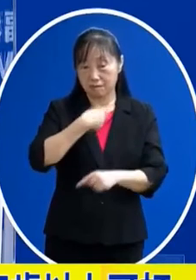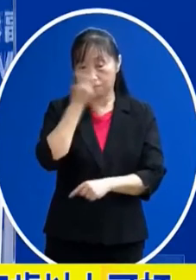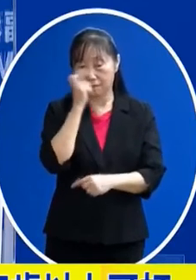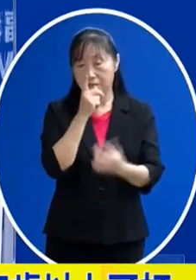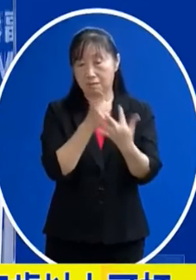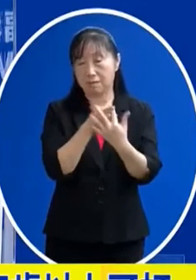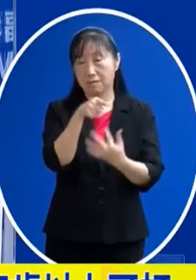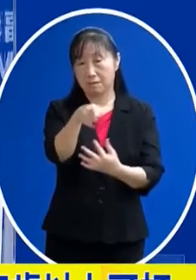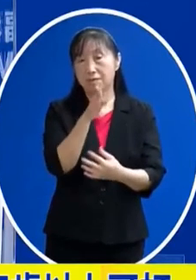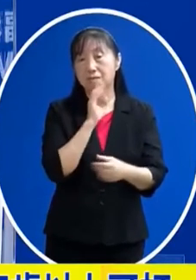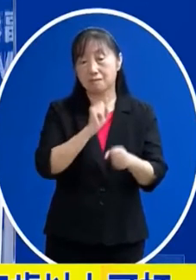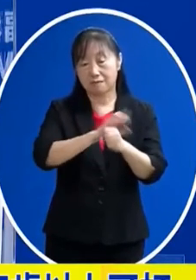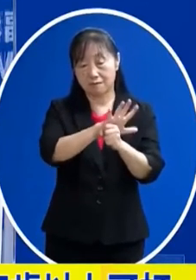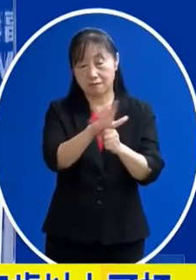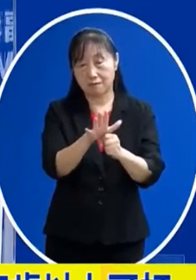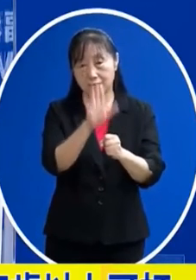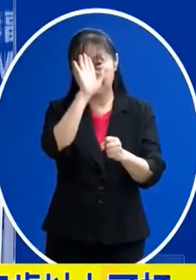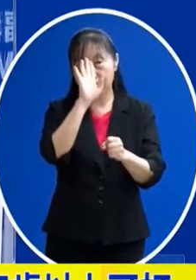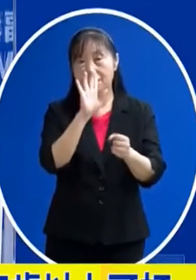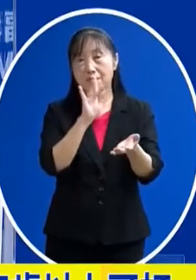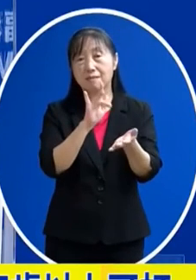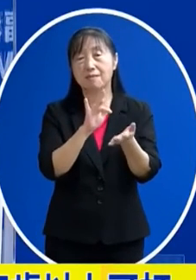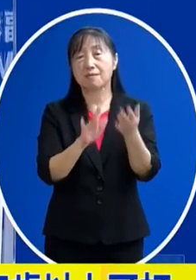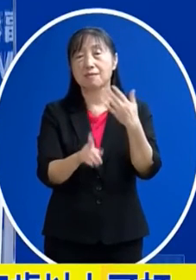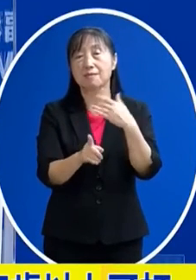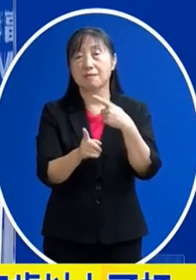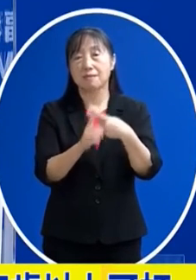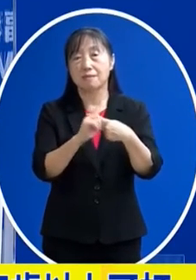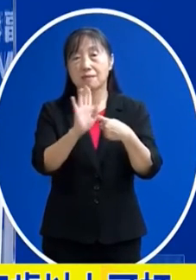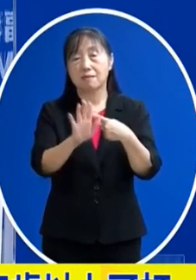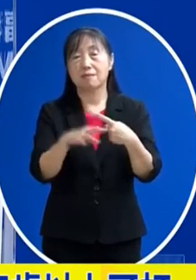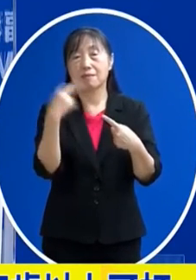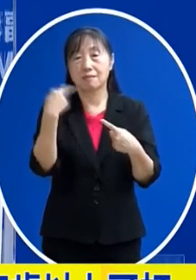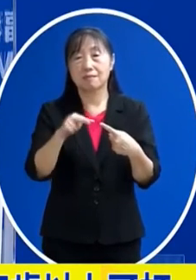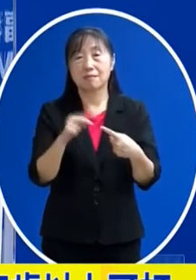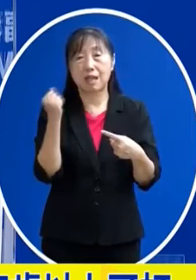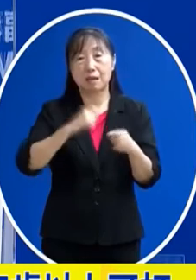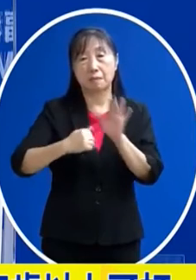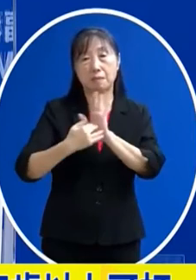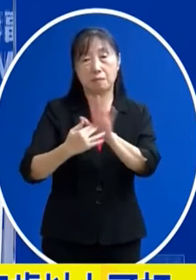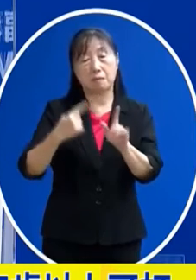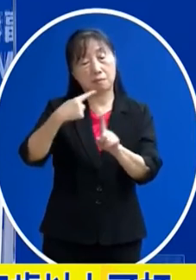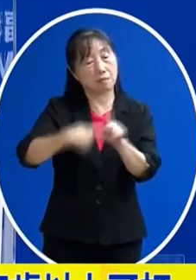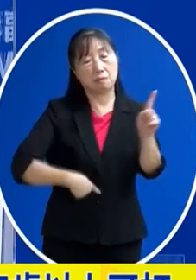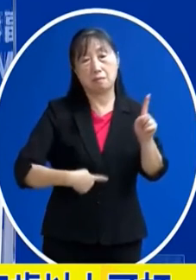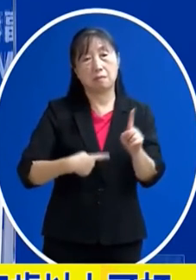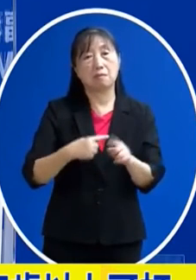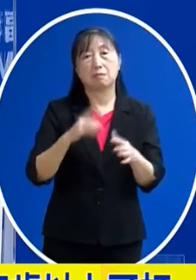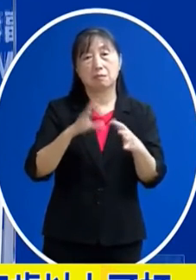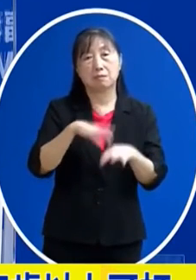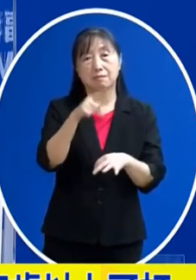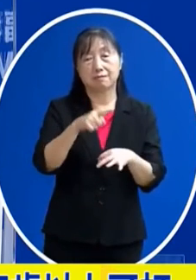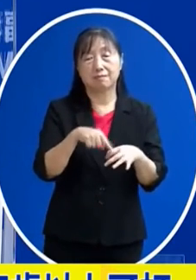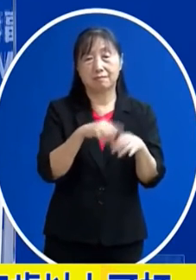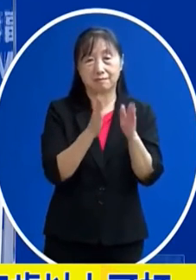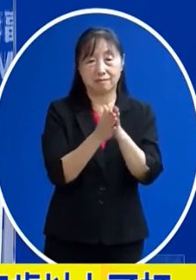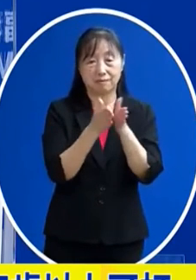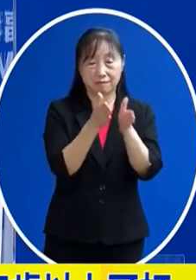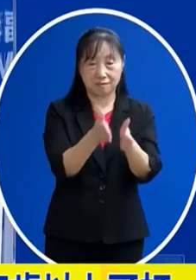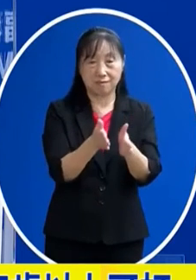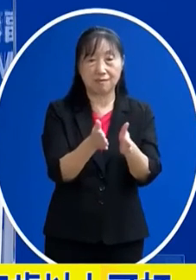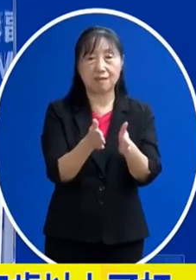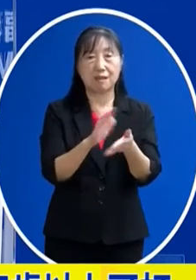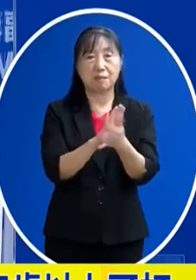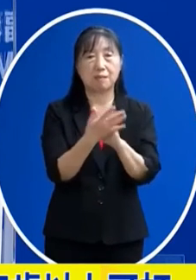验出这个新冠的病毒，那他也有一个免疫低下的一个状况，所以同时是处理两部分的一个